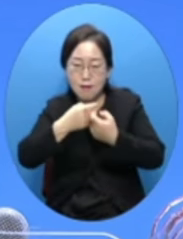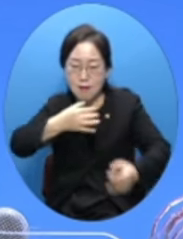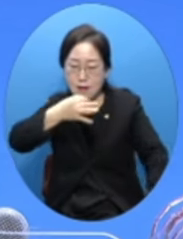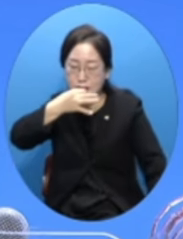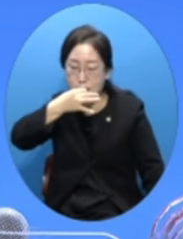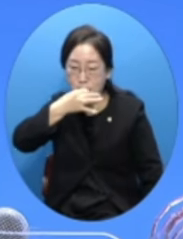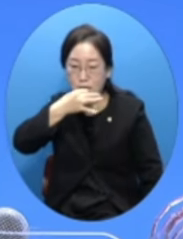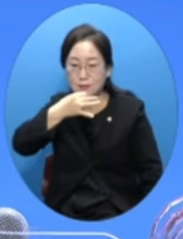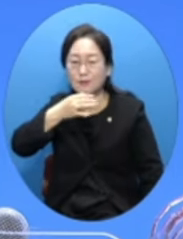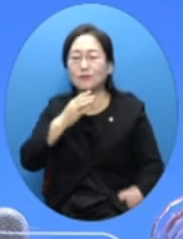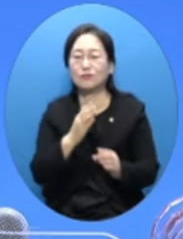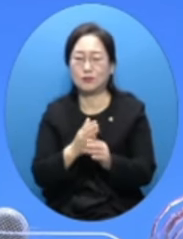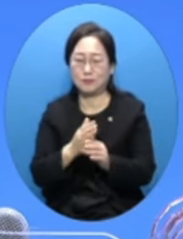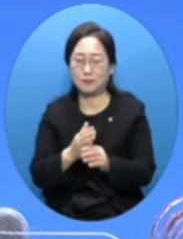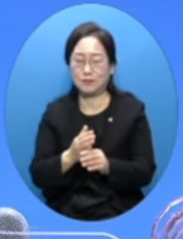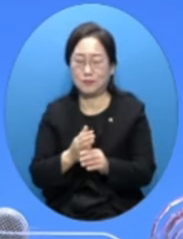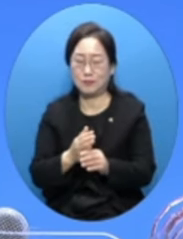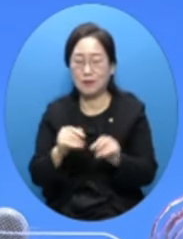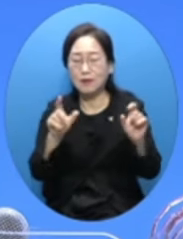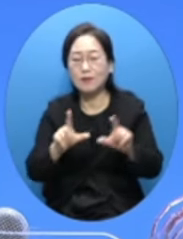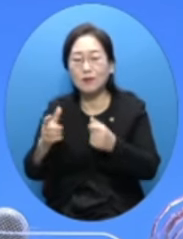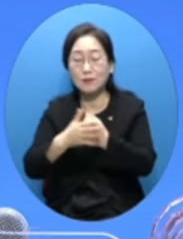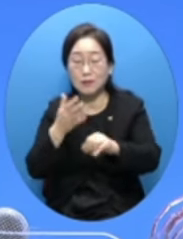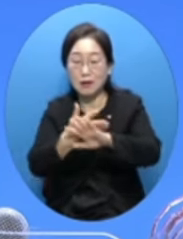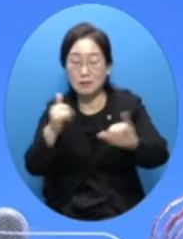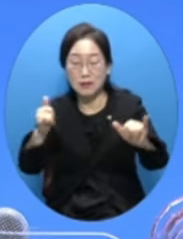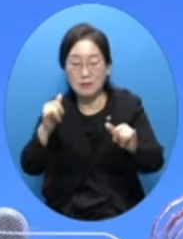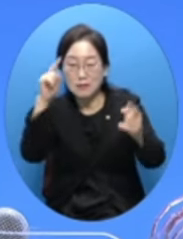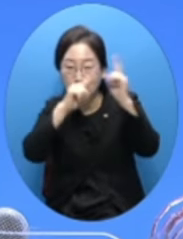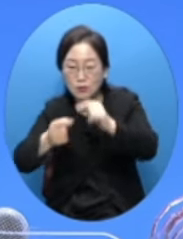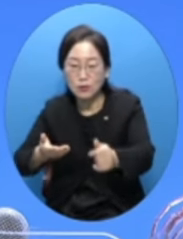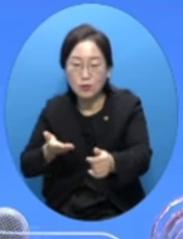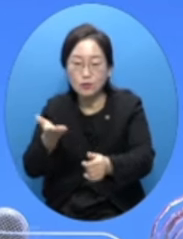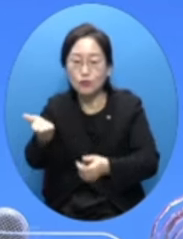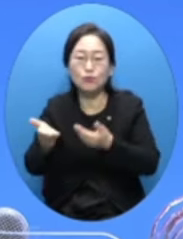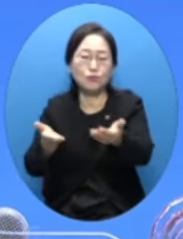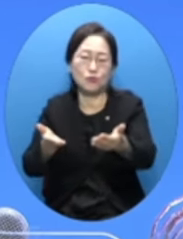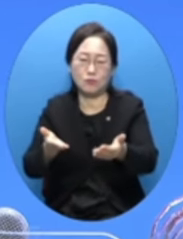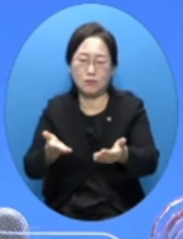때문에 남에게 상처 주는 인생으로 살아왔던 것입니다.